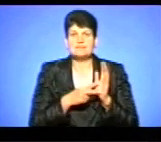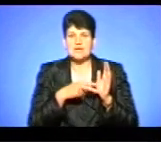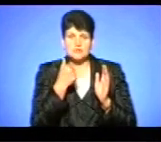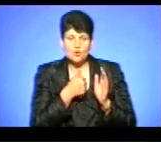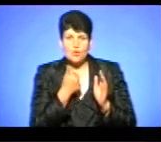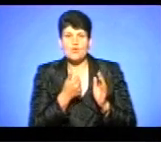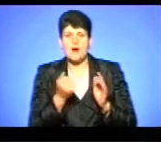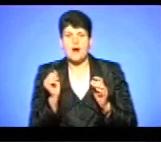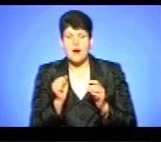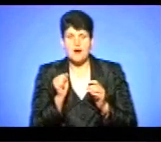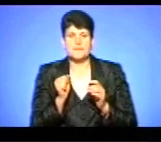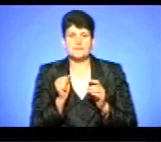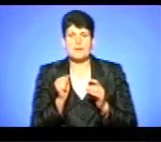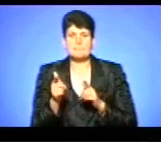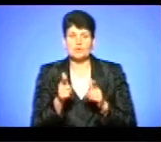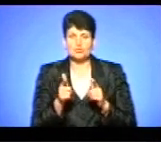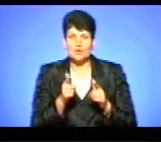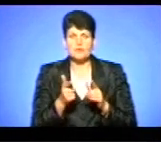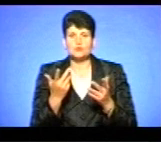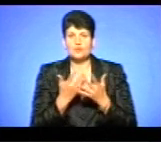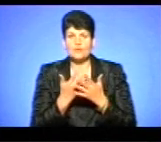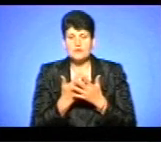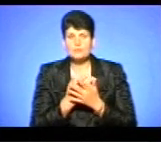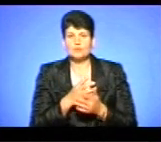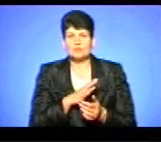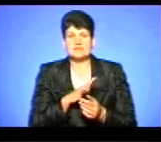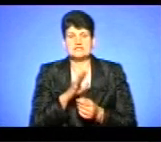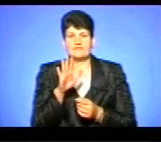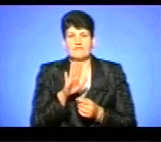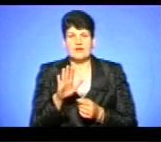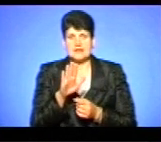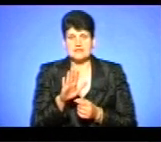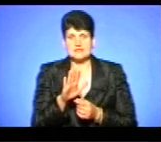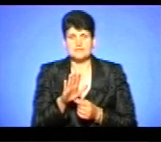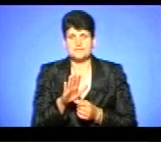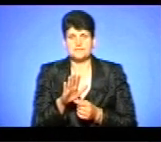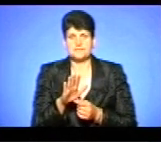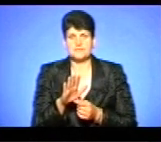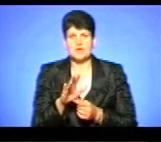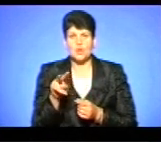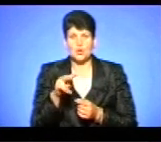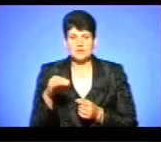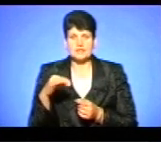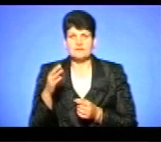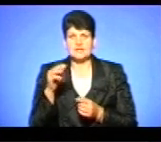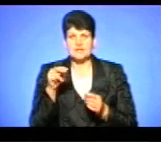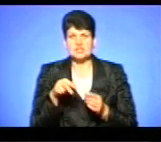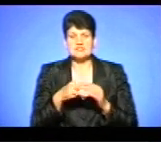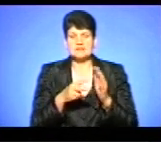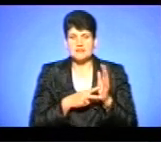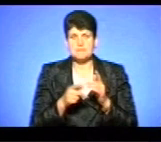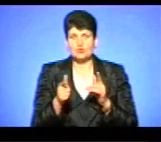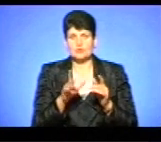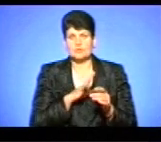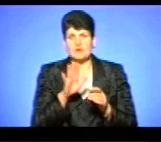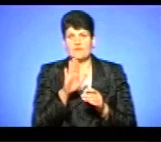а сама підготовка до фільму ще з вересня 2000. Зйомки почалися у лютому 2017-го, а підготовка до фільму